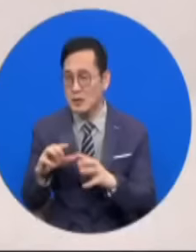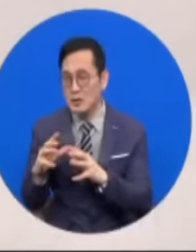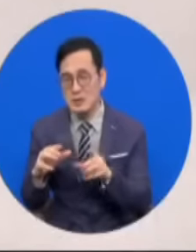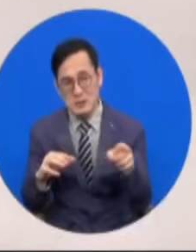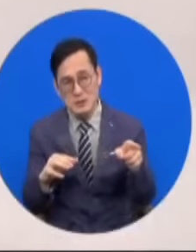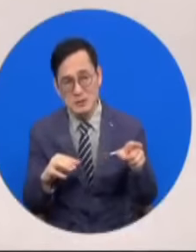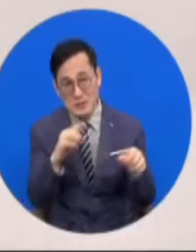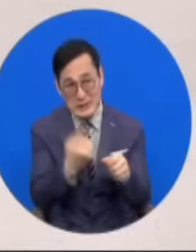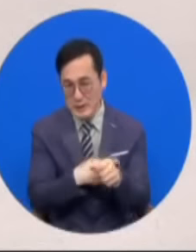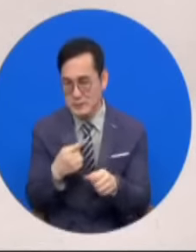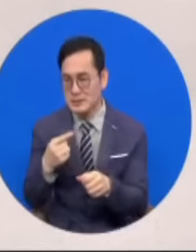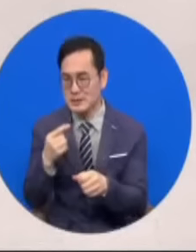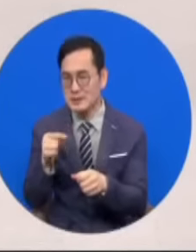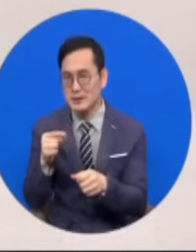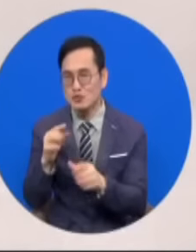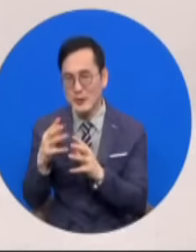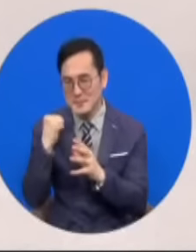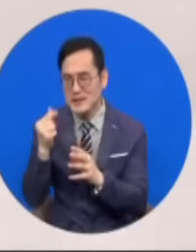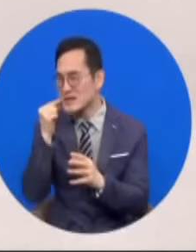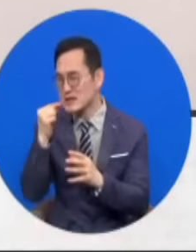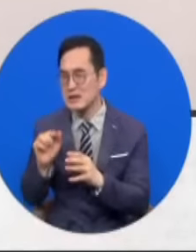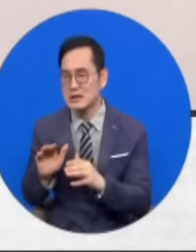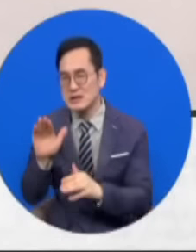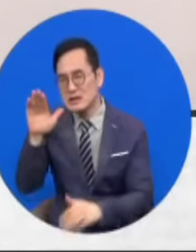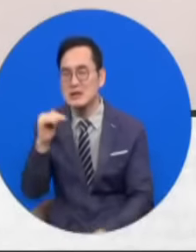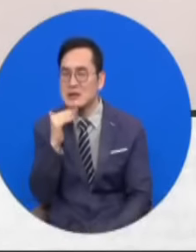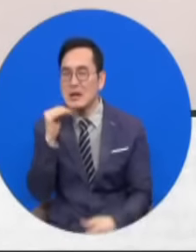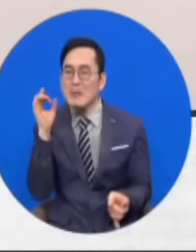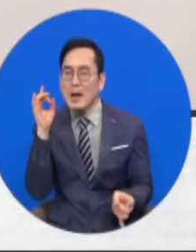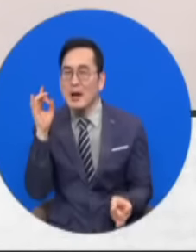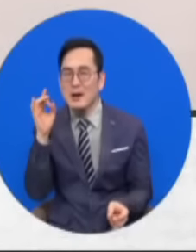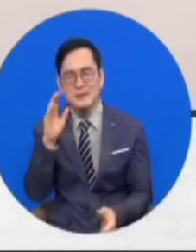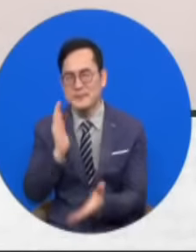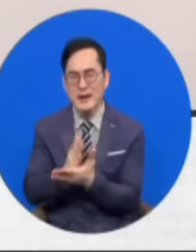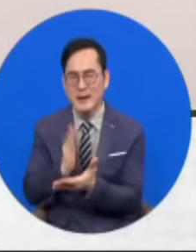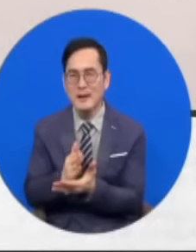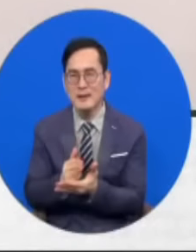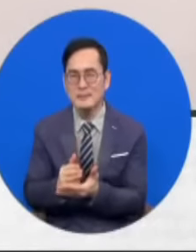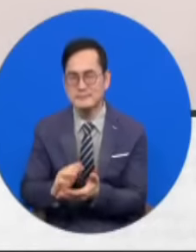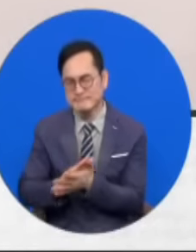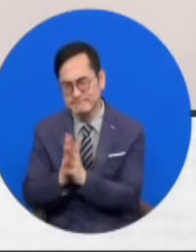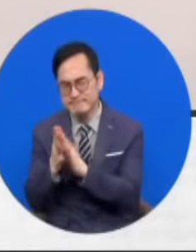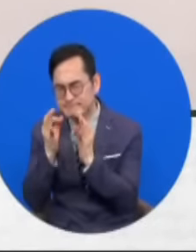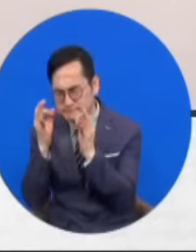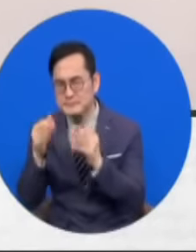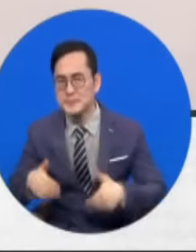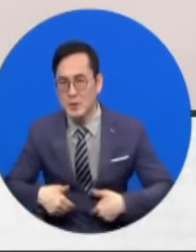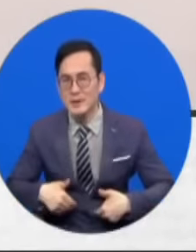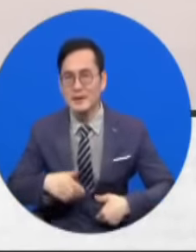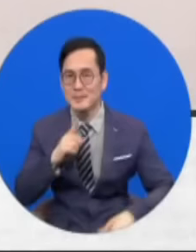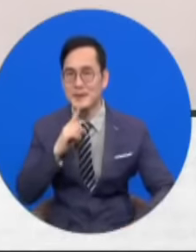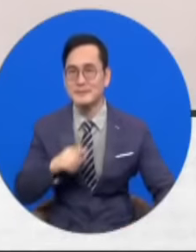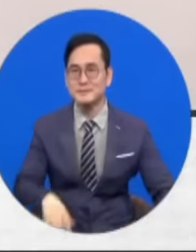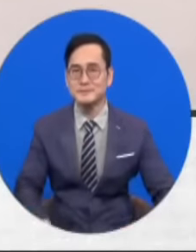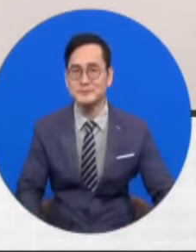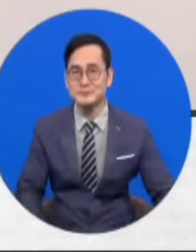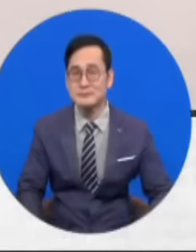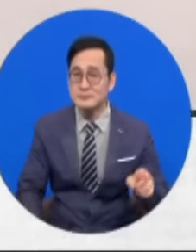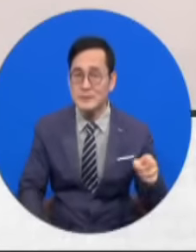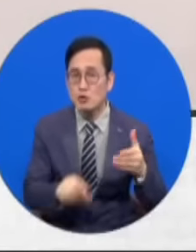재판 특히 이제 공직 저 뭐죠 어 선거법 위반하고 공선법 그렇죠 교사가